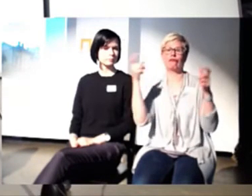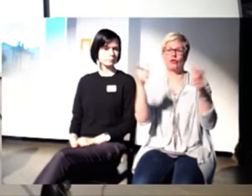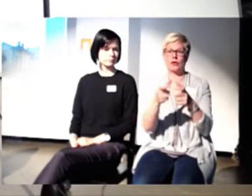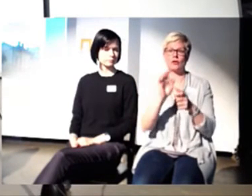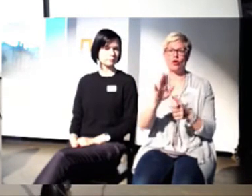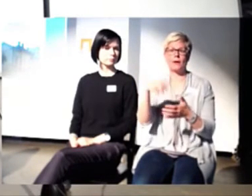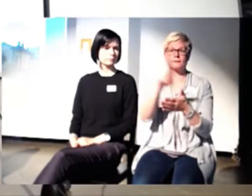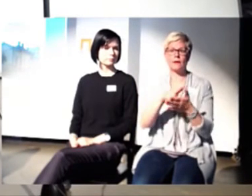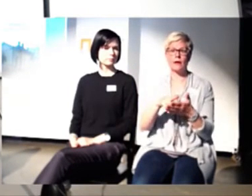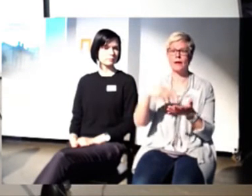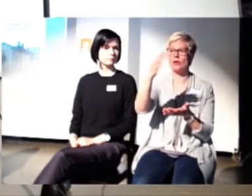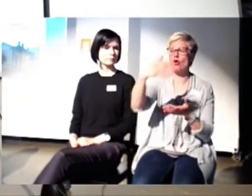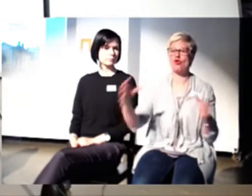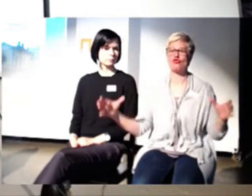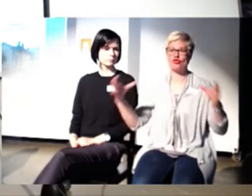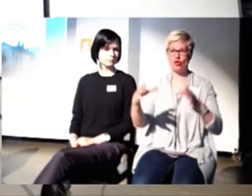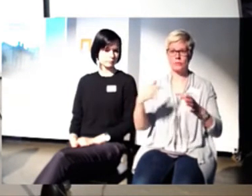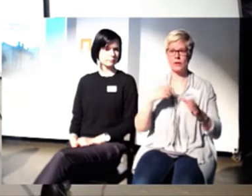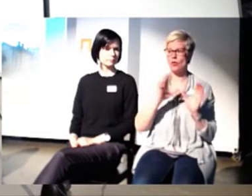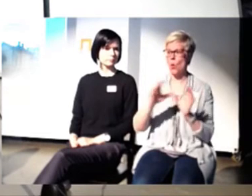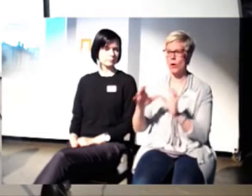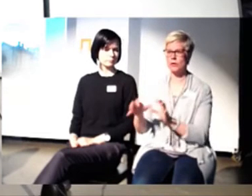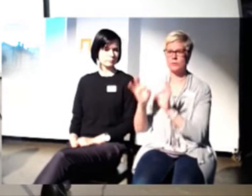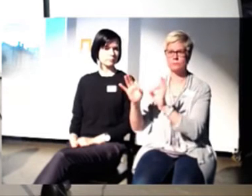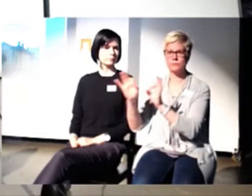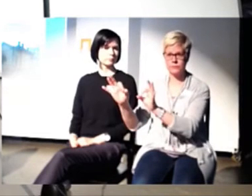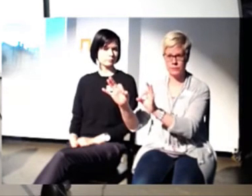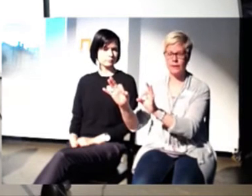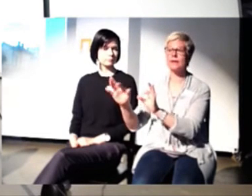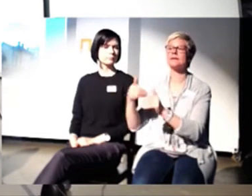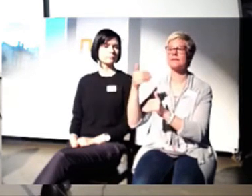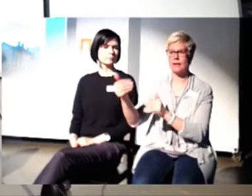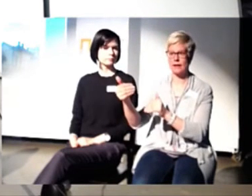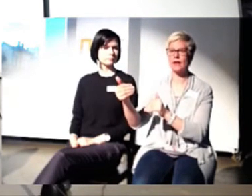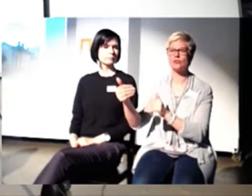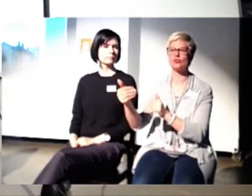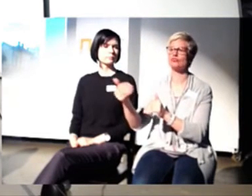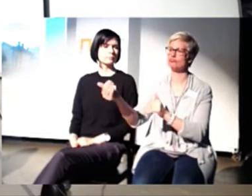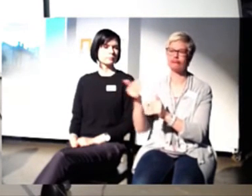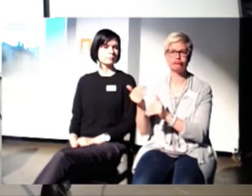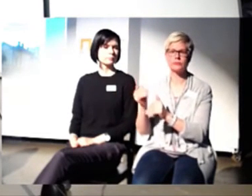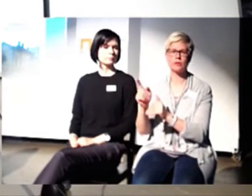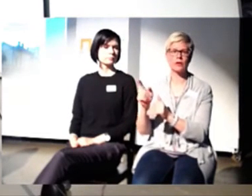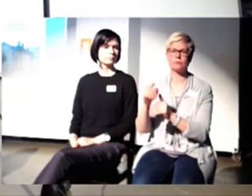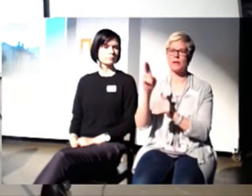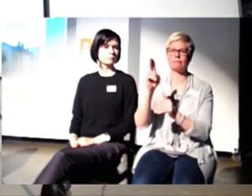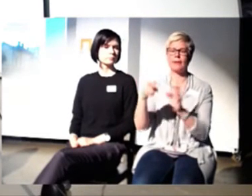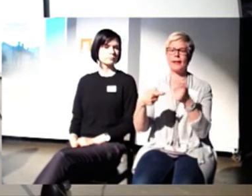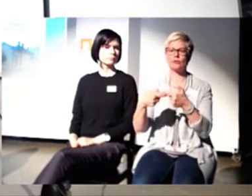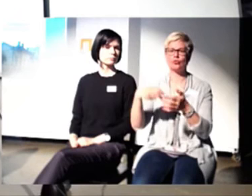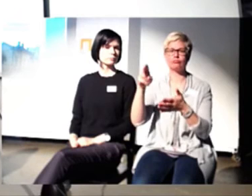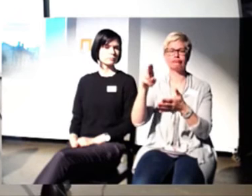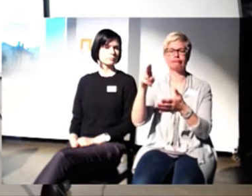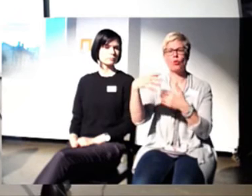laajeni myöhemmin siihen, että on tullut kaikenlaista toimintaa, mikä liittyy kuvataiteeseen ja nykytaiteeseen.